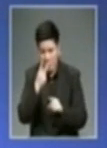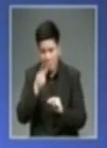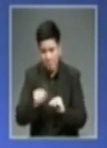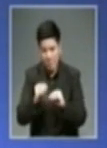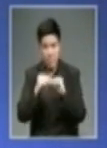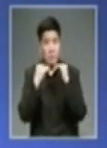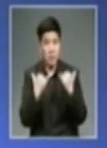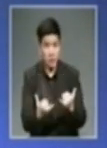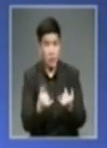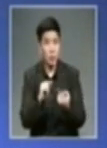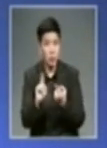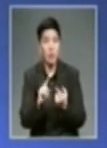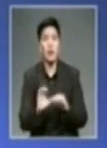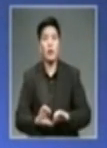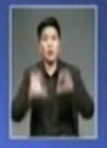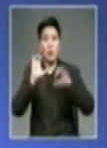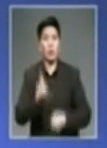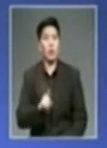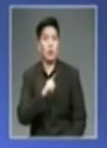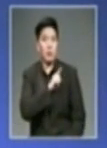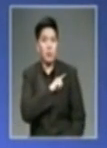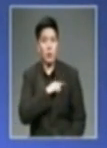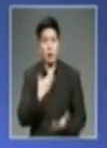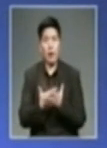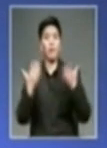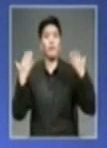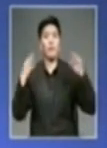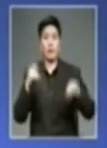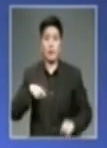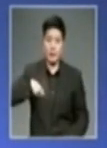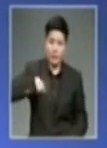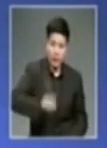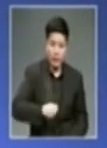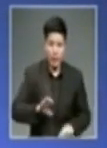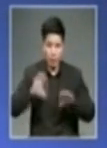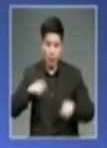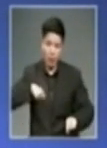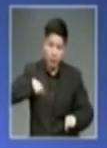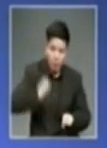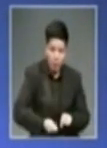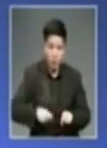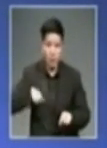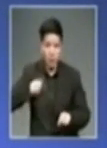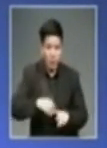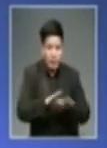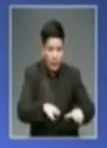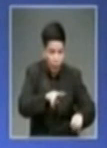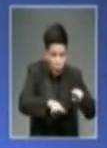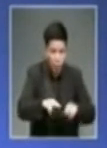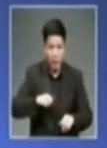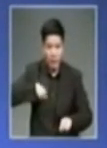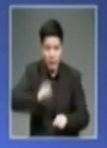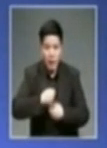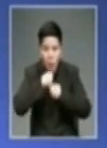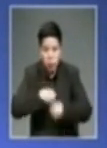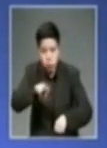ากยิ่งขึ้นนะครับเนื่องจากรัฐจะต้องดูแลค่าใช้จ่ายเหล่านี้ฟรีนะเป็นรัฐสวัสดิการสำหรับประชาชนทั้งประเทศแล้วก็ต้องใช้จ่